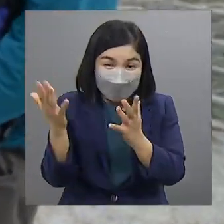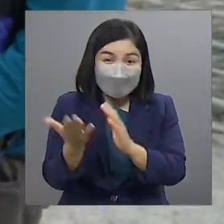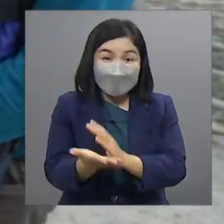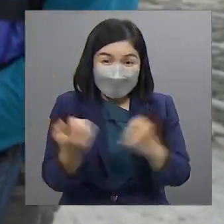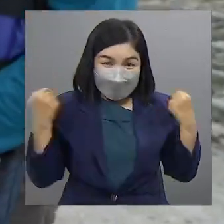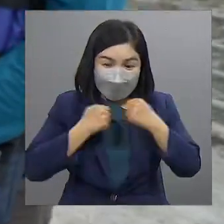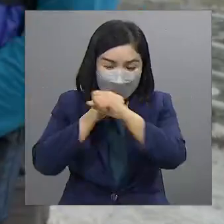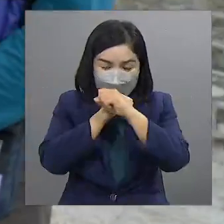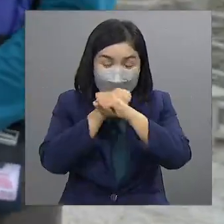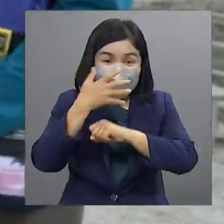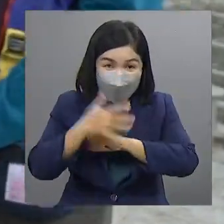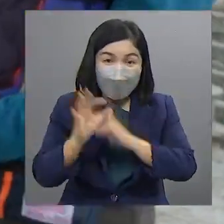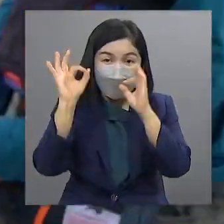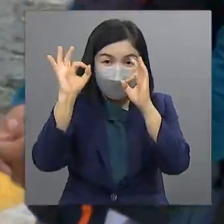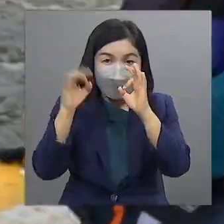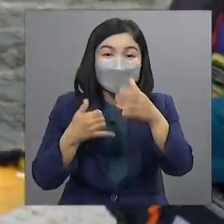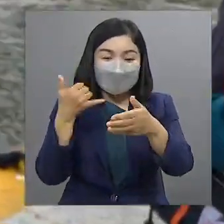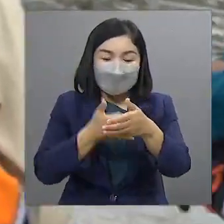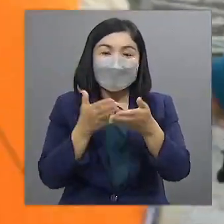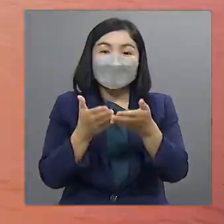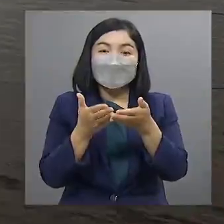คไปค่ะคุณผู้ชม